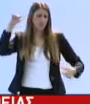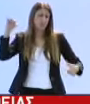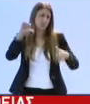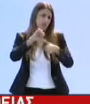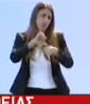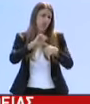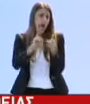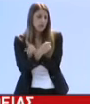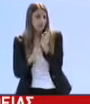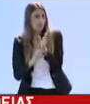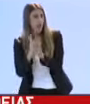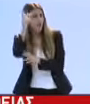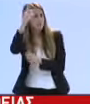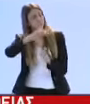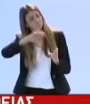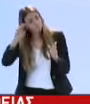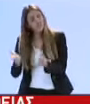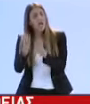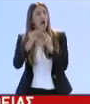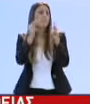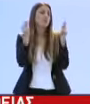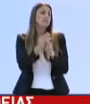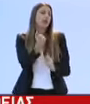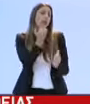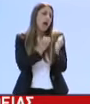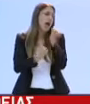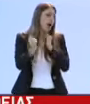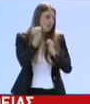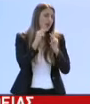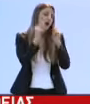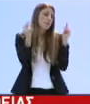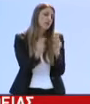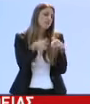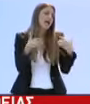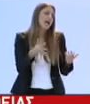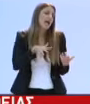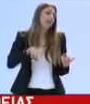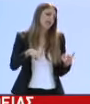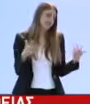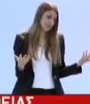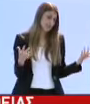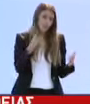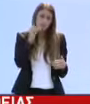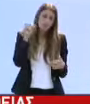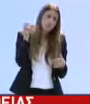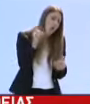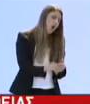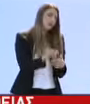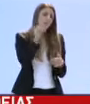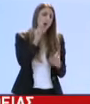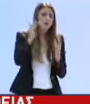αντίληψη περί ανάπτυξης, έχουν δημιουργήσει δυστυχώς, φίλες και φίλοι, μια μόνιμη, μια